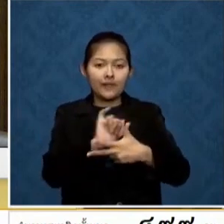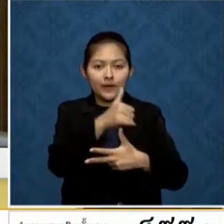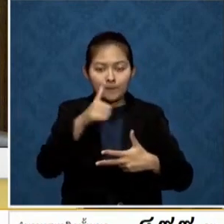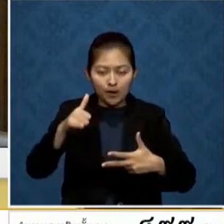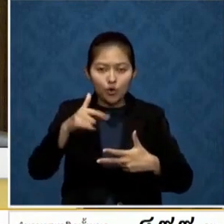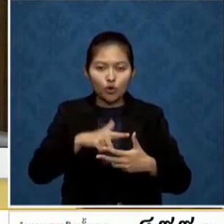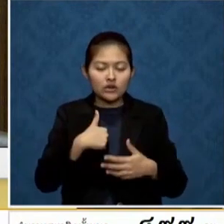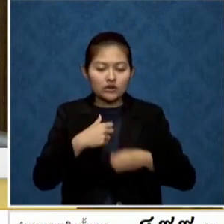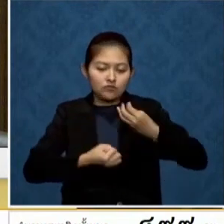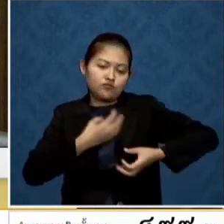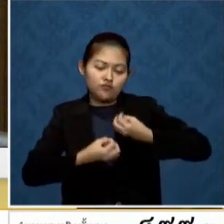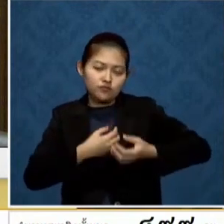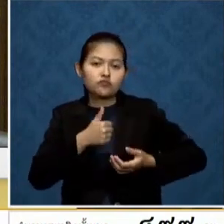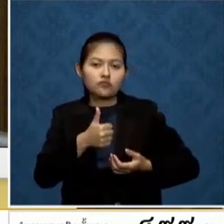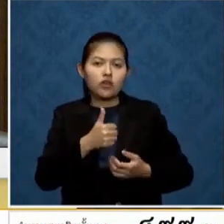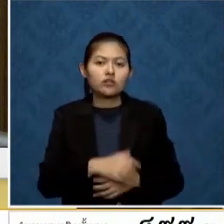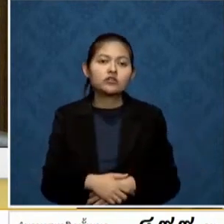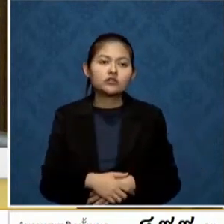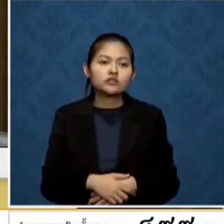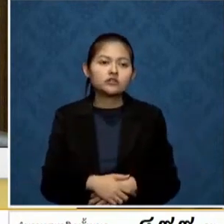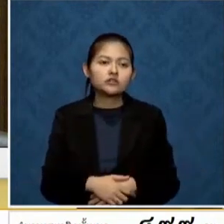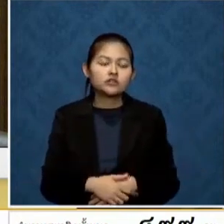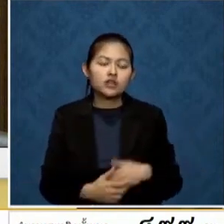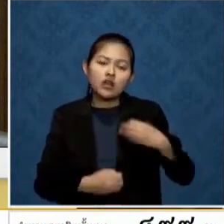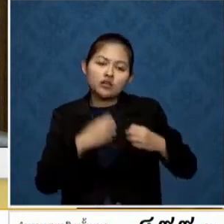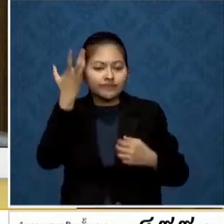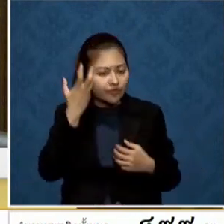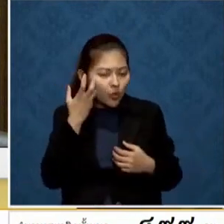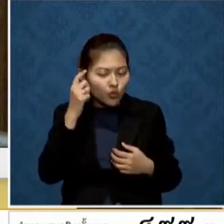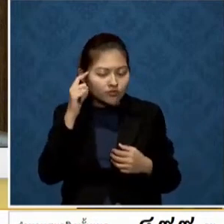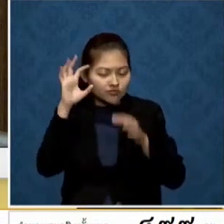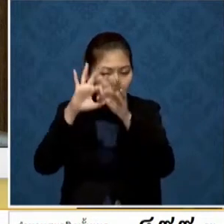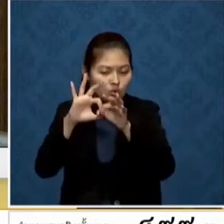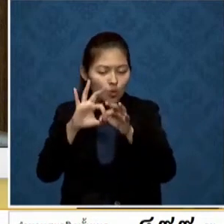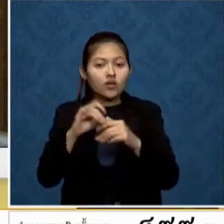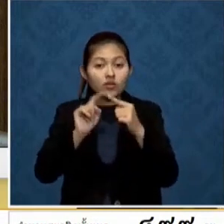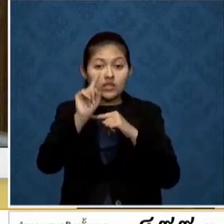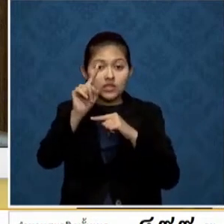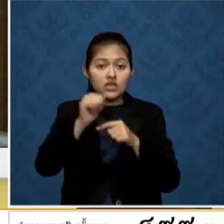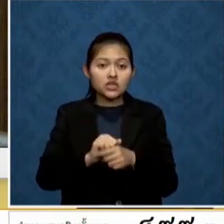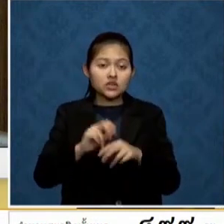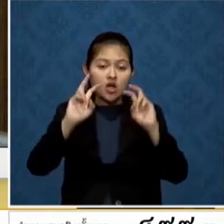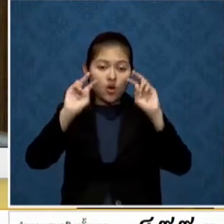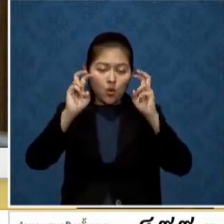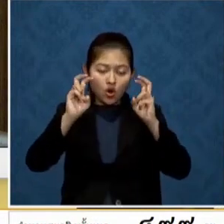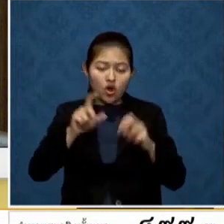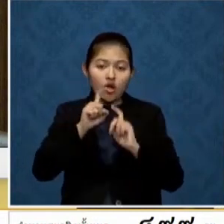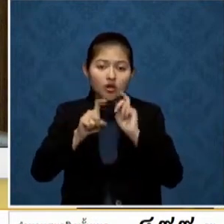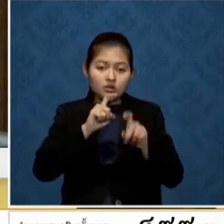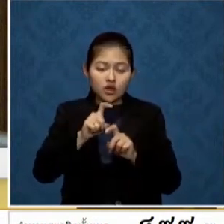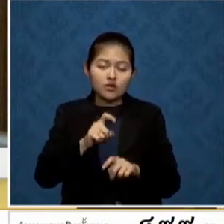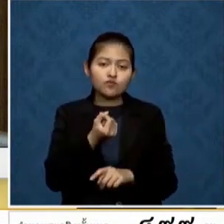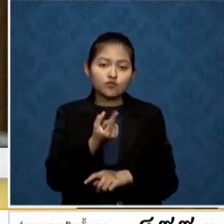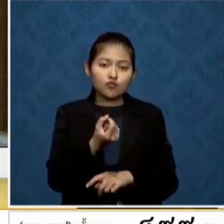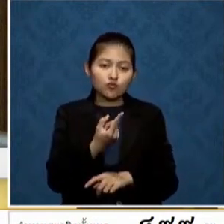แสดงไว้นะครับในประเด็นนี้นะครับสำหรับข้อกังวลที่ 1ครับเป็นข้อกังวลว่าการเสนอกระทู้ถามสดนายกรัฐมนตรี